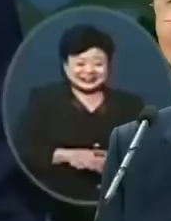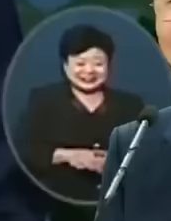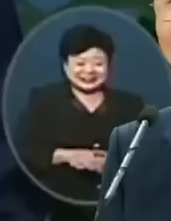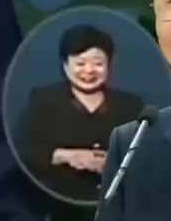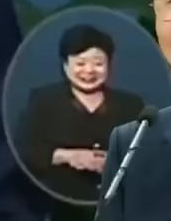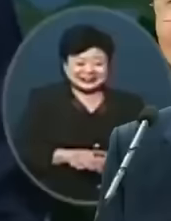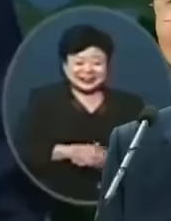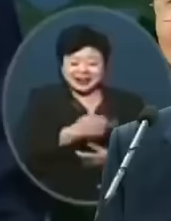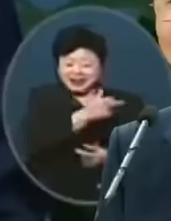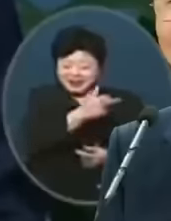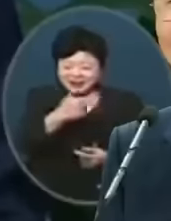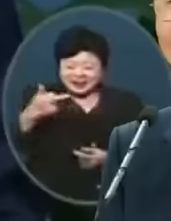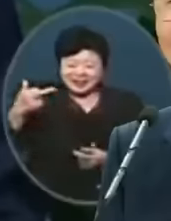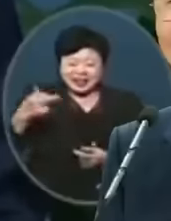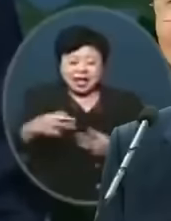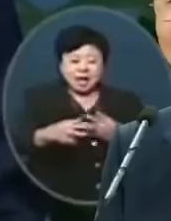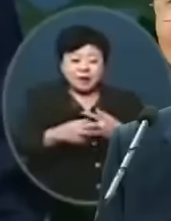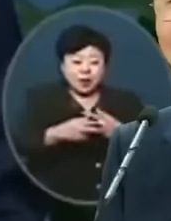성대하게